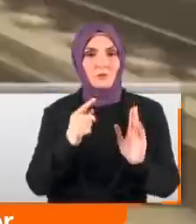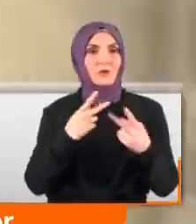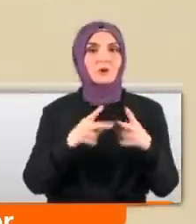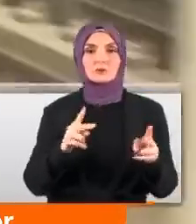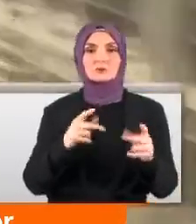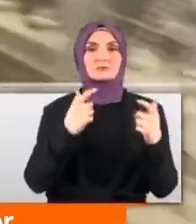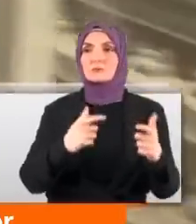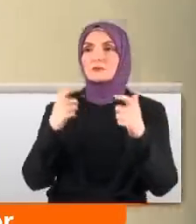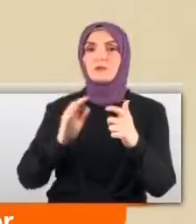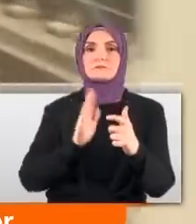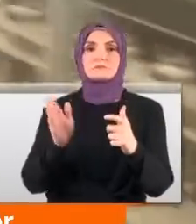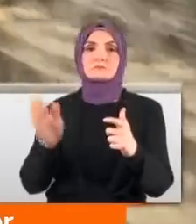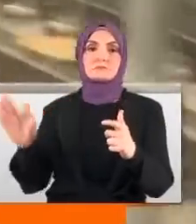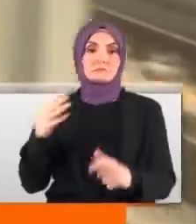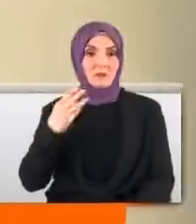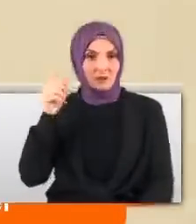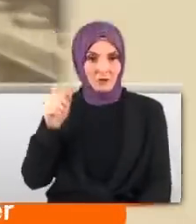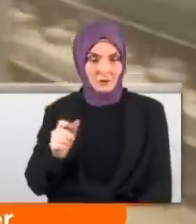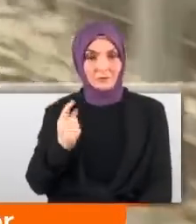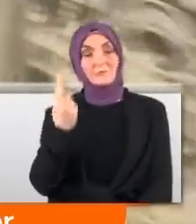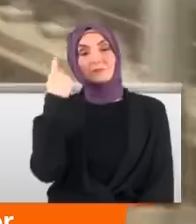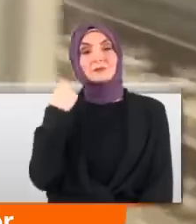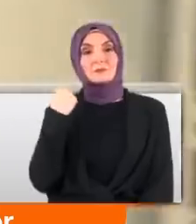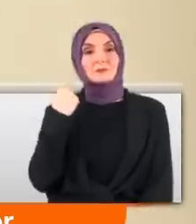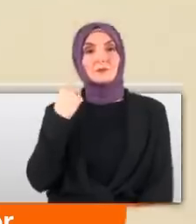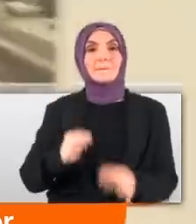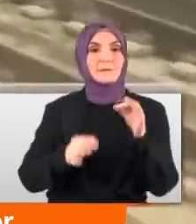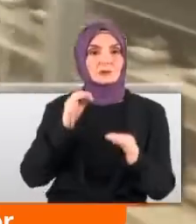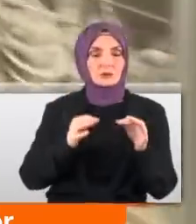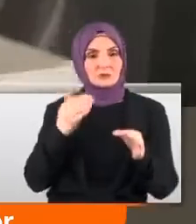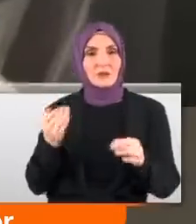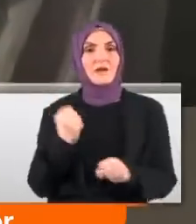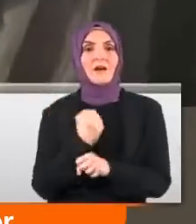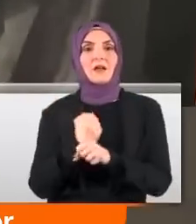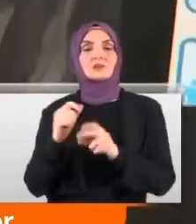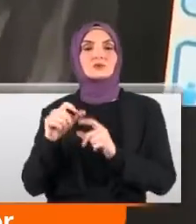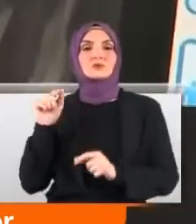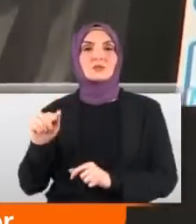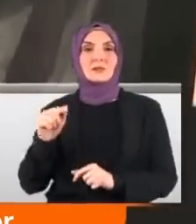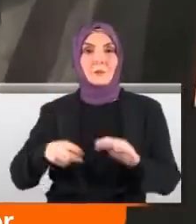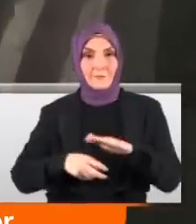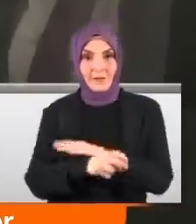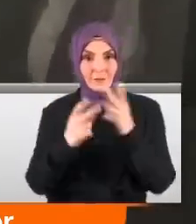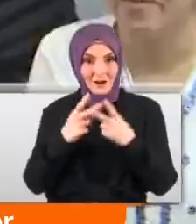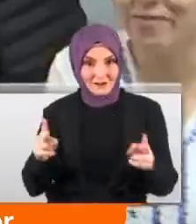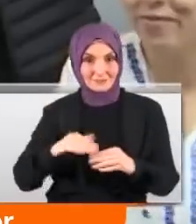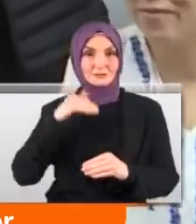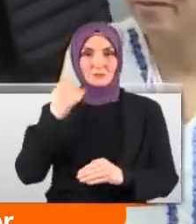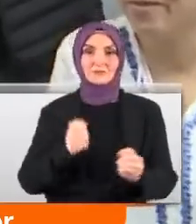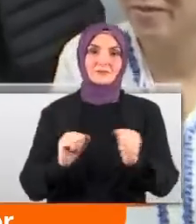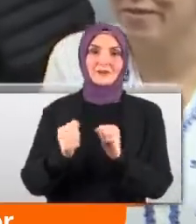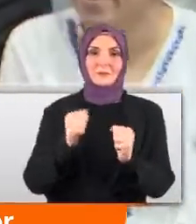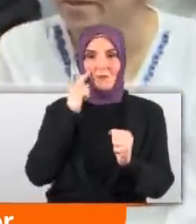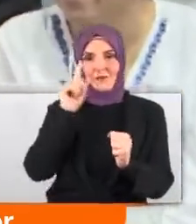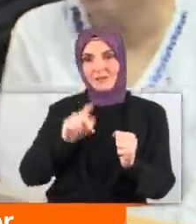Cumhurbaşkanı Erdoğan, önceki günde Başakşehir-Kayaşehir metrosunun açılışının ardından Vatman koltuğunda ilk seferi yaptı. Şimdi